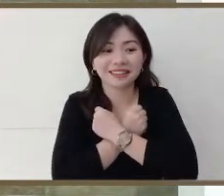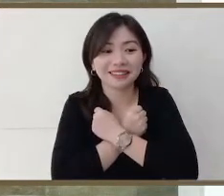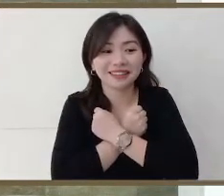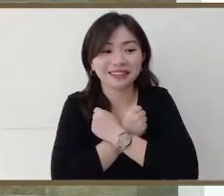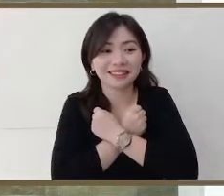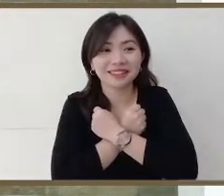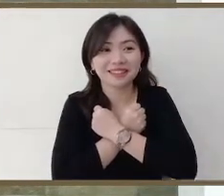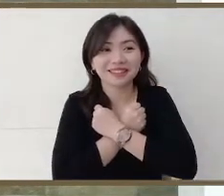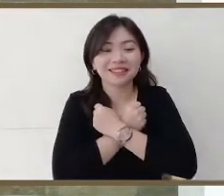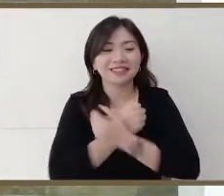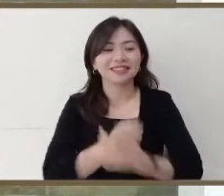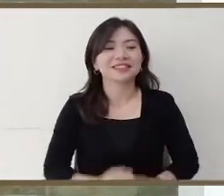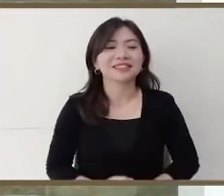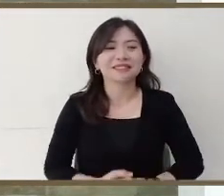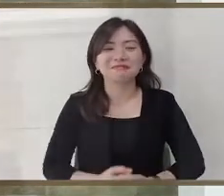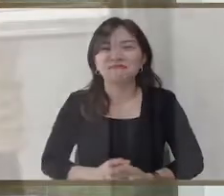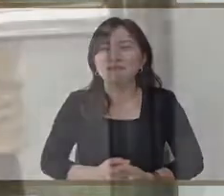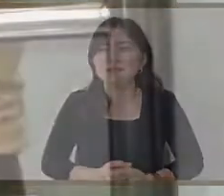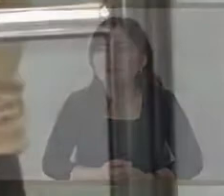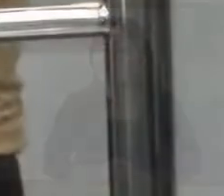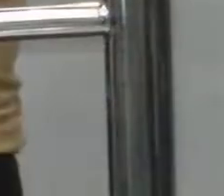pagmamahal.